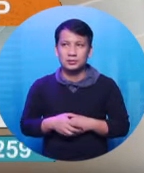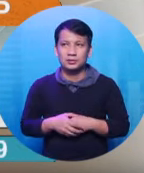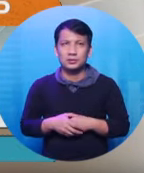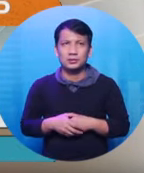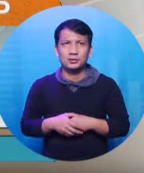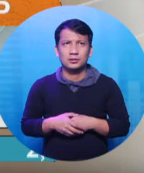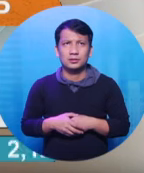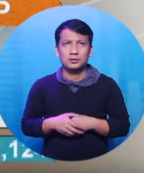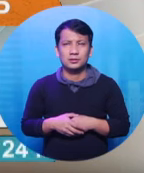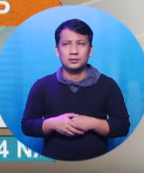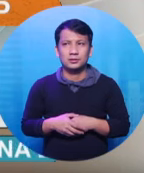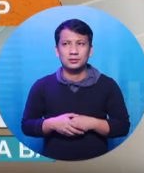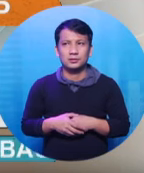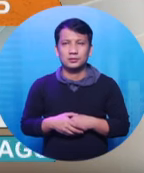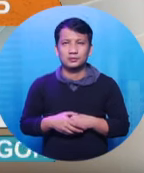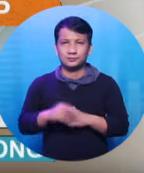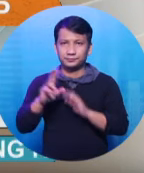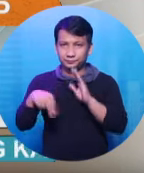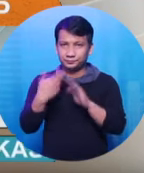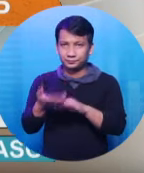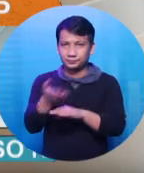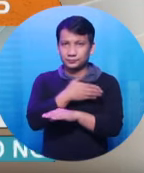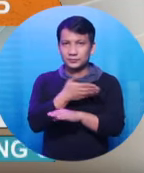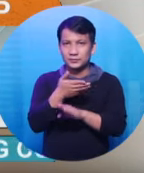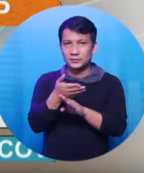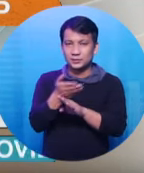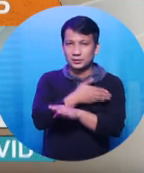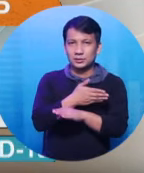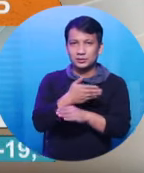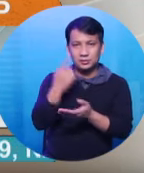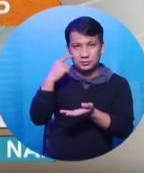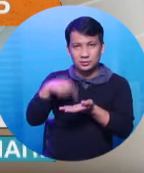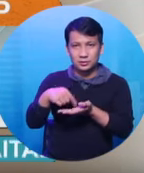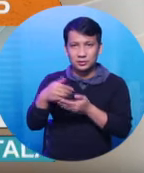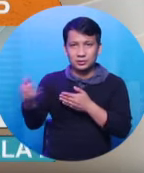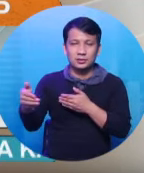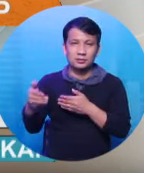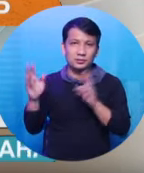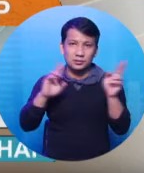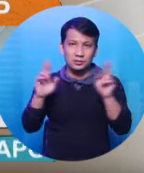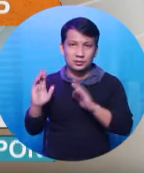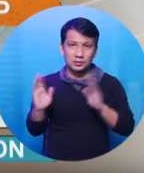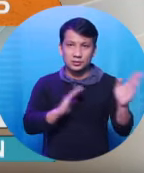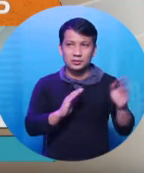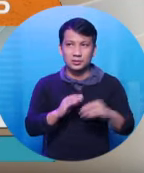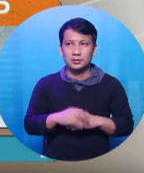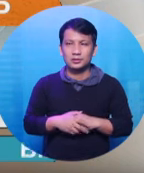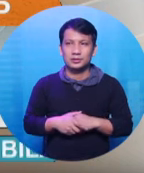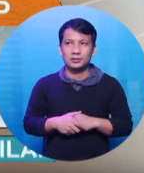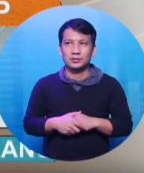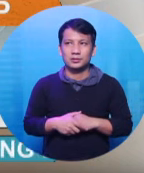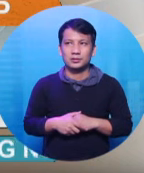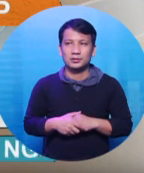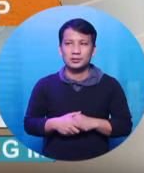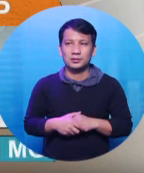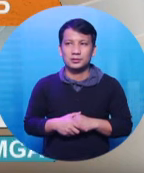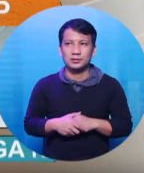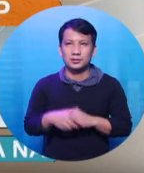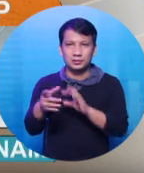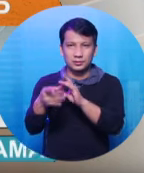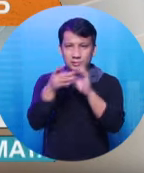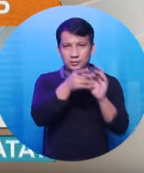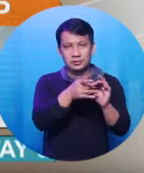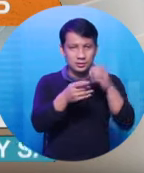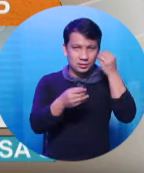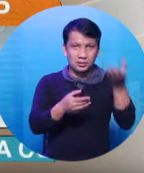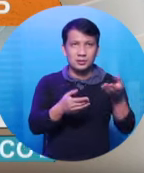namin kayo ng mga hours before na notice para makapaghanda naman kayo. Yes, sir. Yes, sir. I-coordinate ko lang po